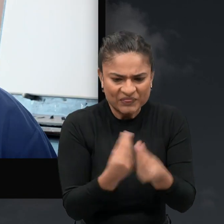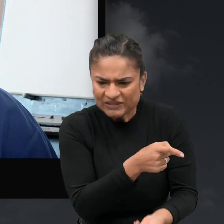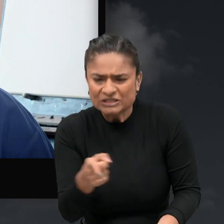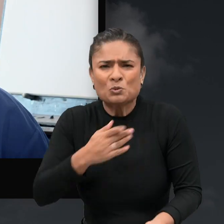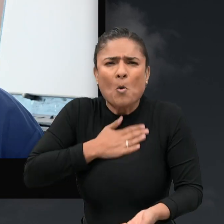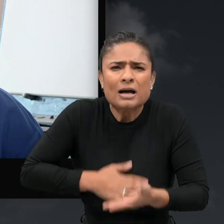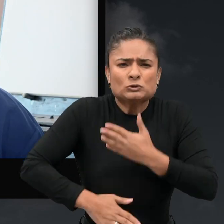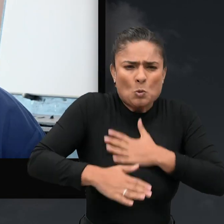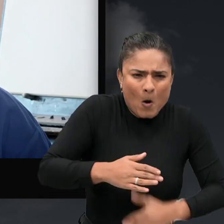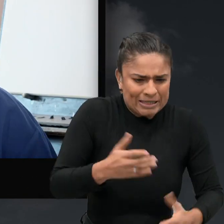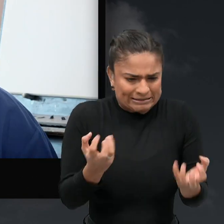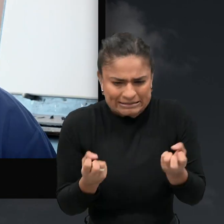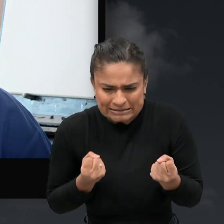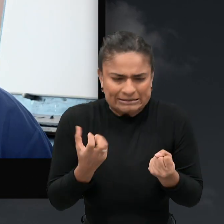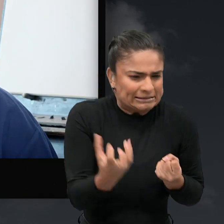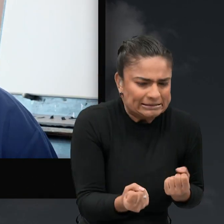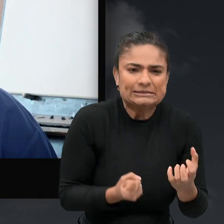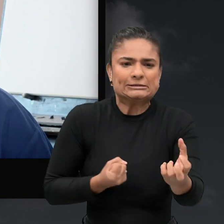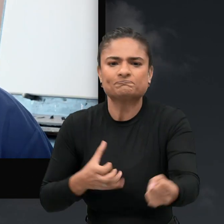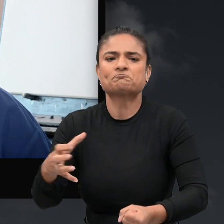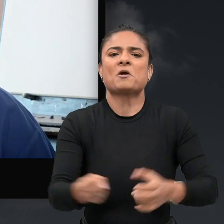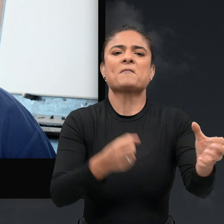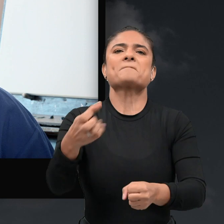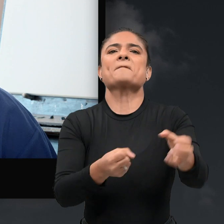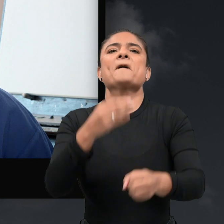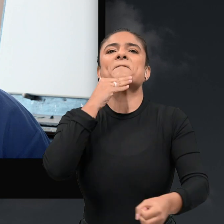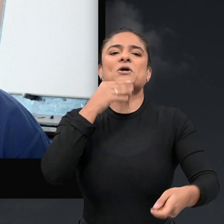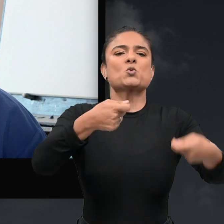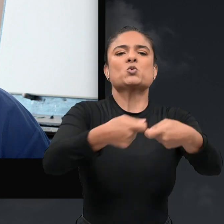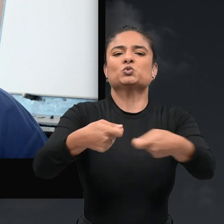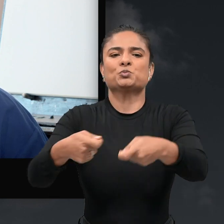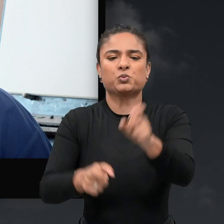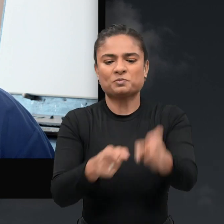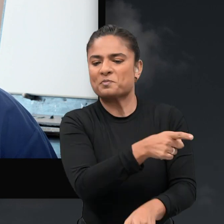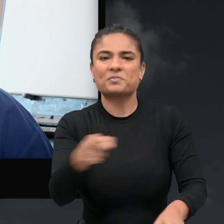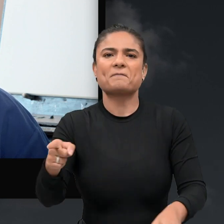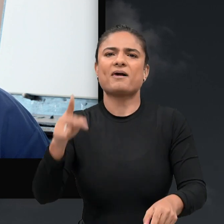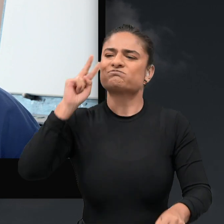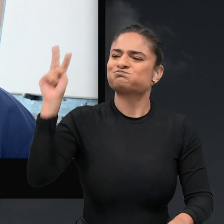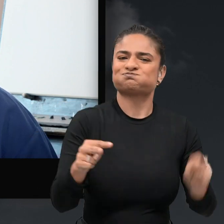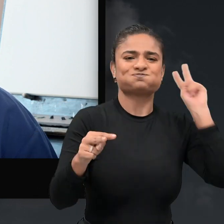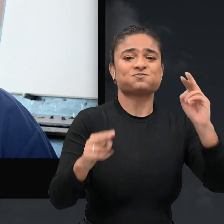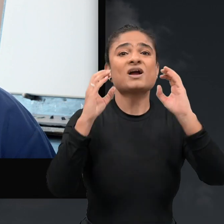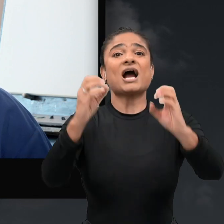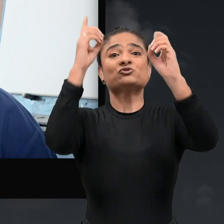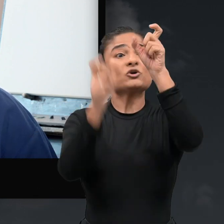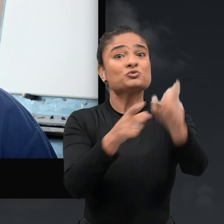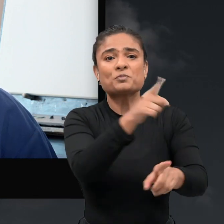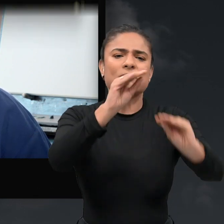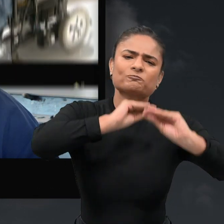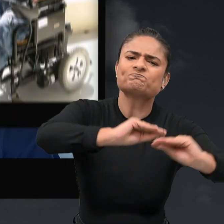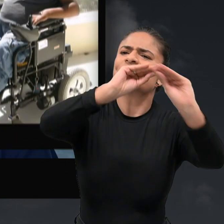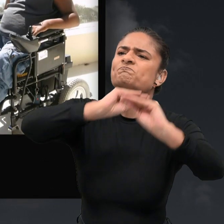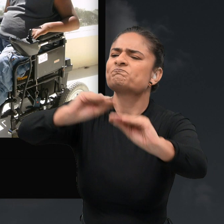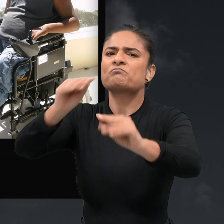ook dinge wat ons begeer. En ons wil ook bydra lewer in alle aspekte,